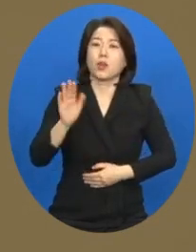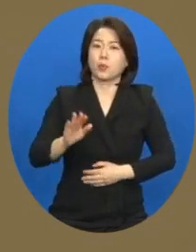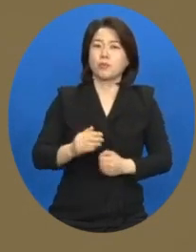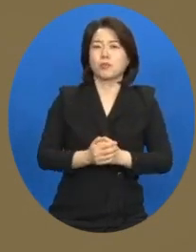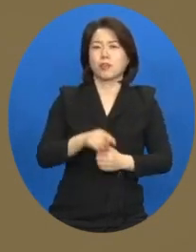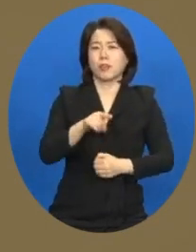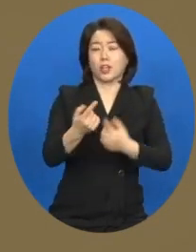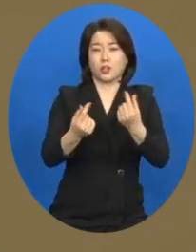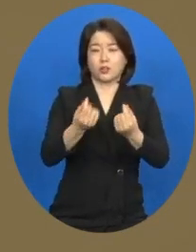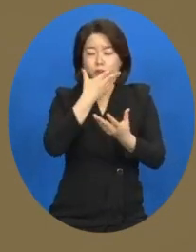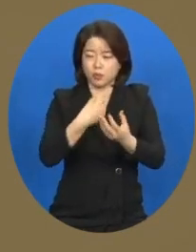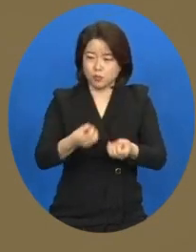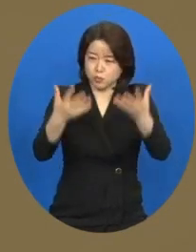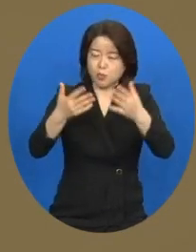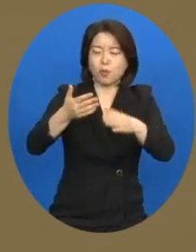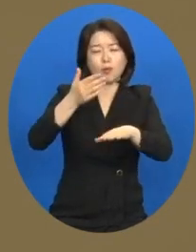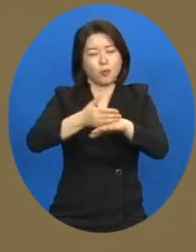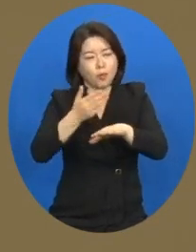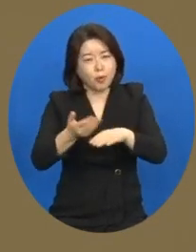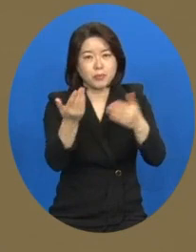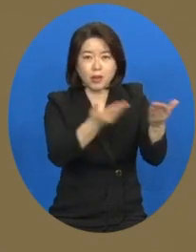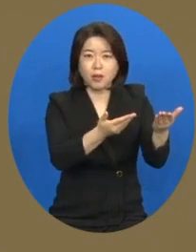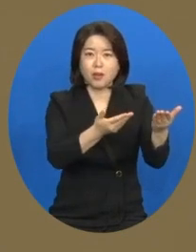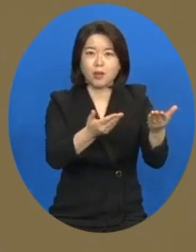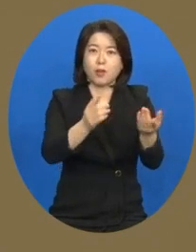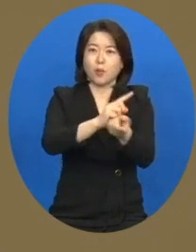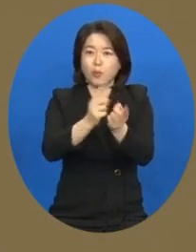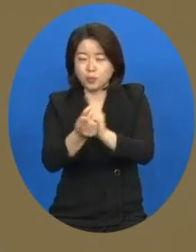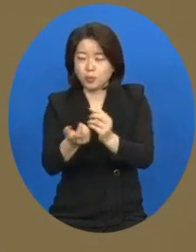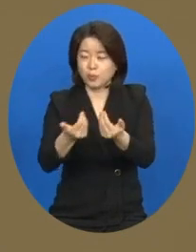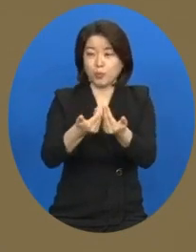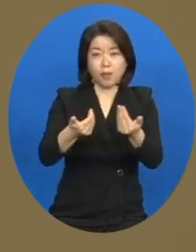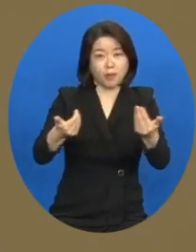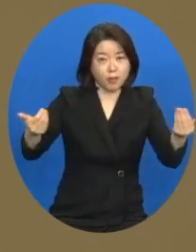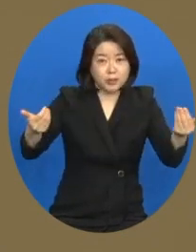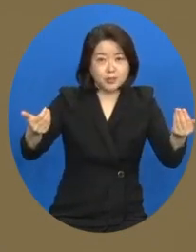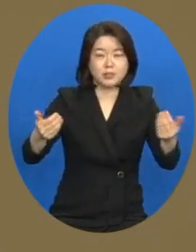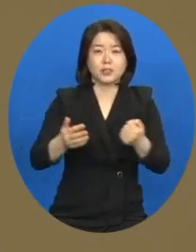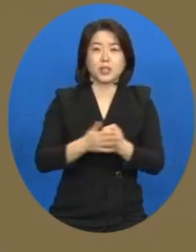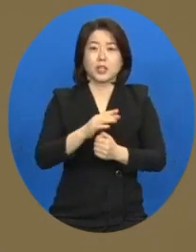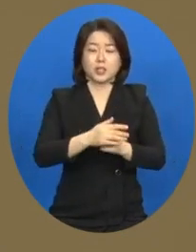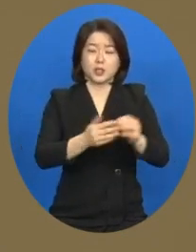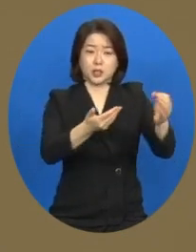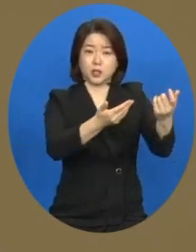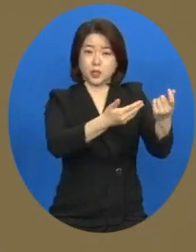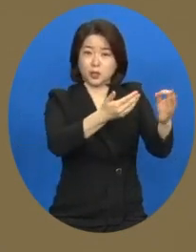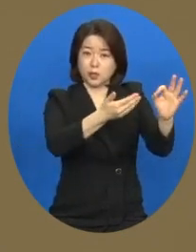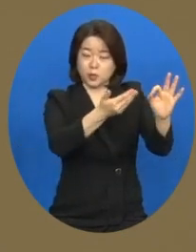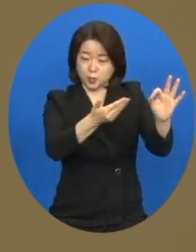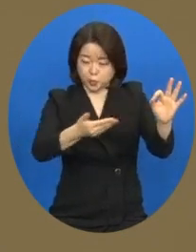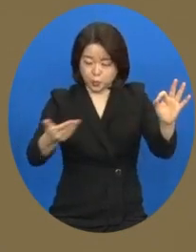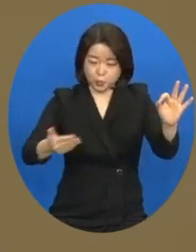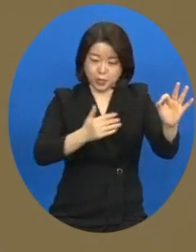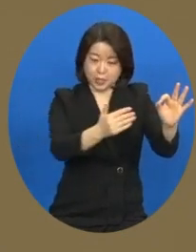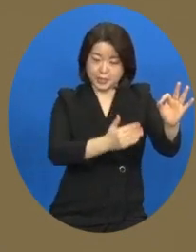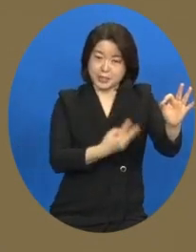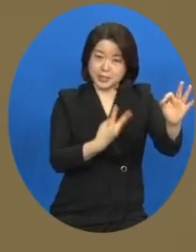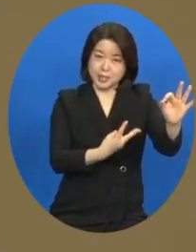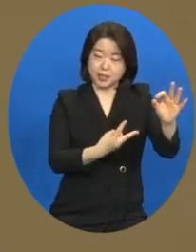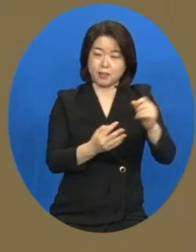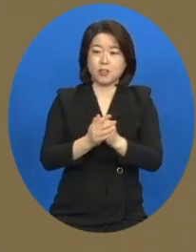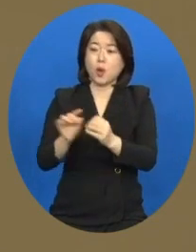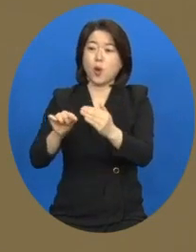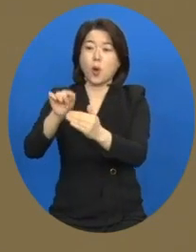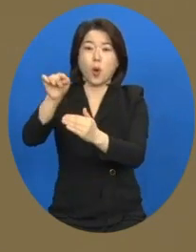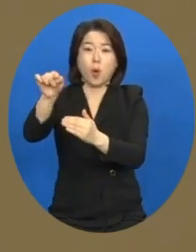그렇게 축복하고 감사하고 그렇게 헤어진 이 요단 동쪽편 세 지파와